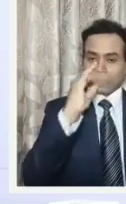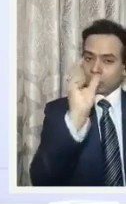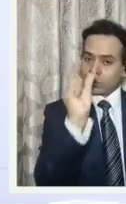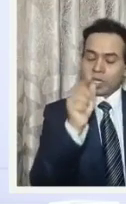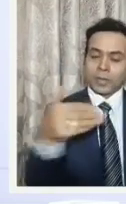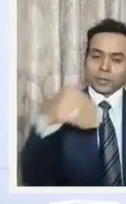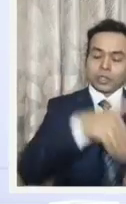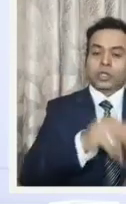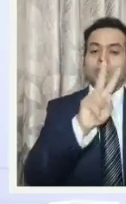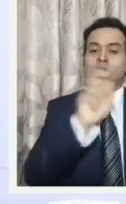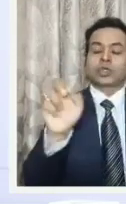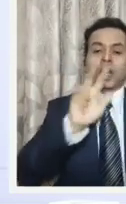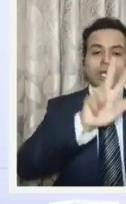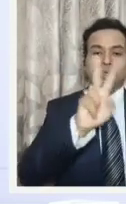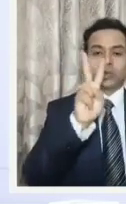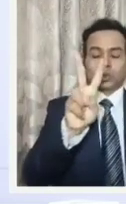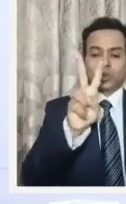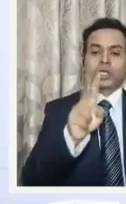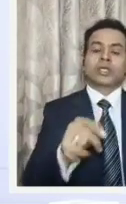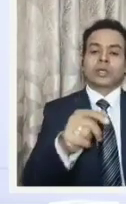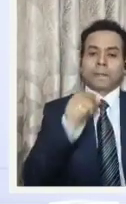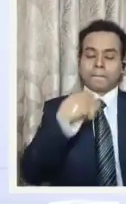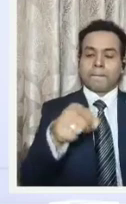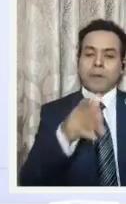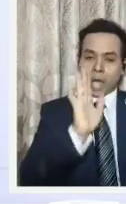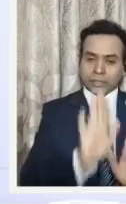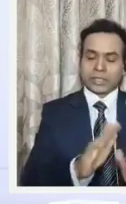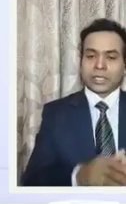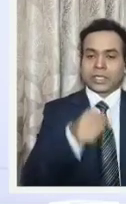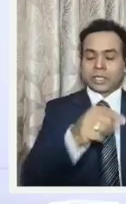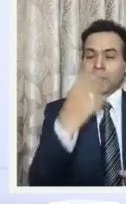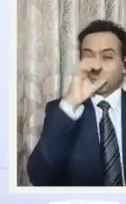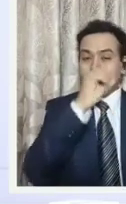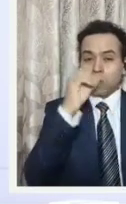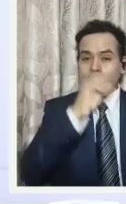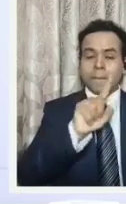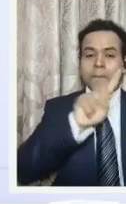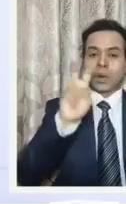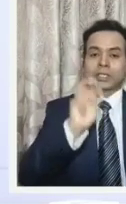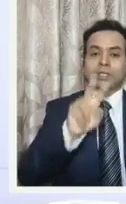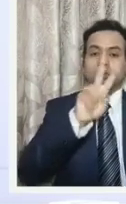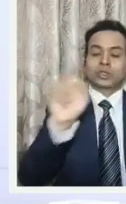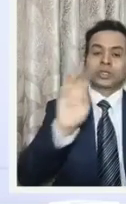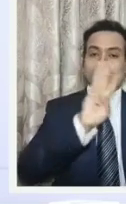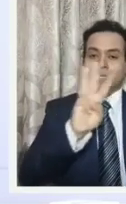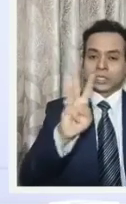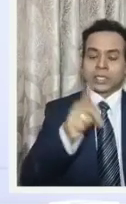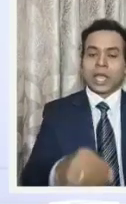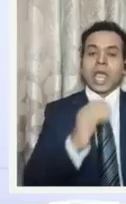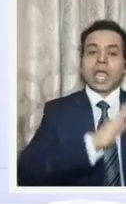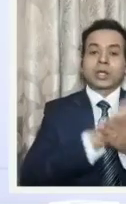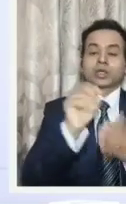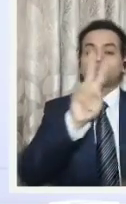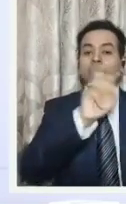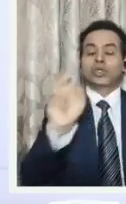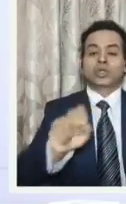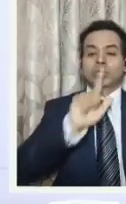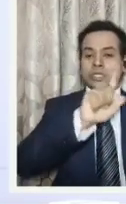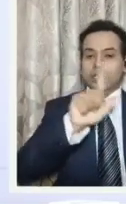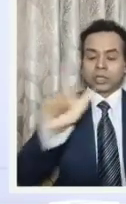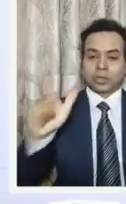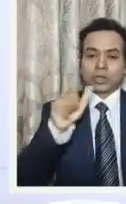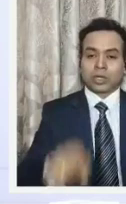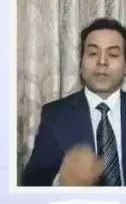4,261 জন। সারা দেশে আইসিইউ শয্যা 511টি এবং রোগী ভর্তি আছে 282 জন। সারা দেশে অক্সিজেন সিলিন্ডারের